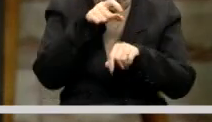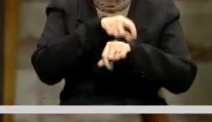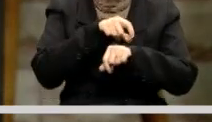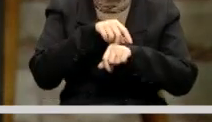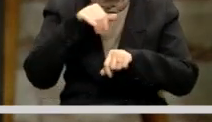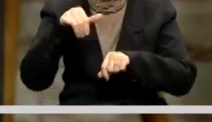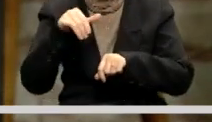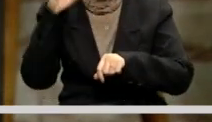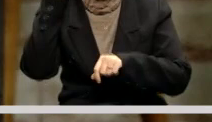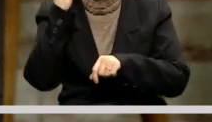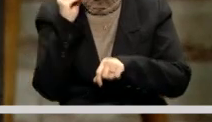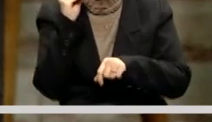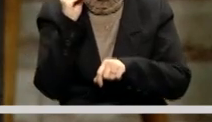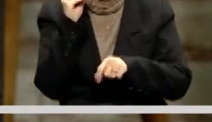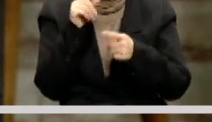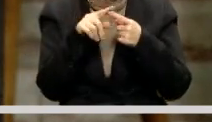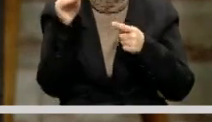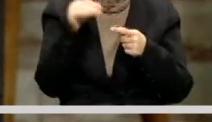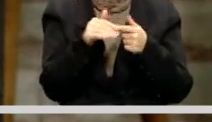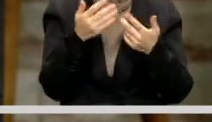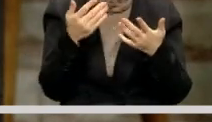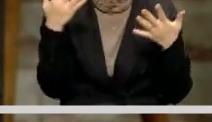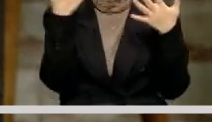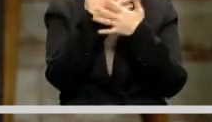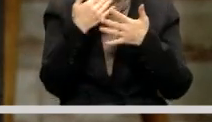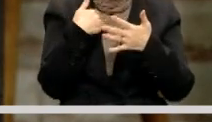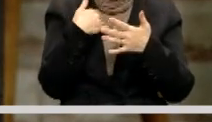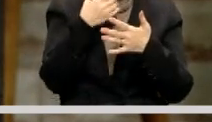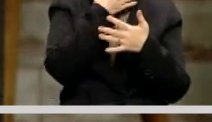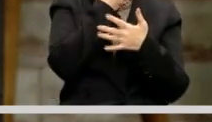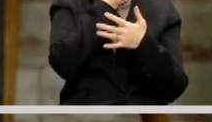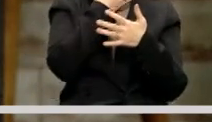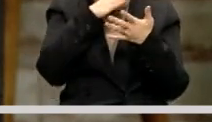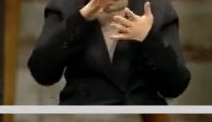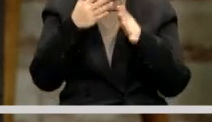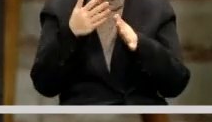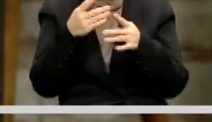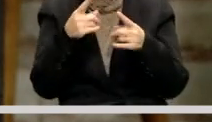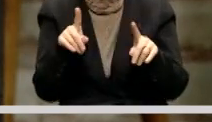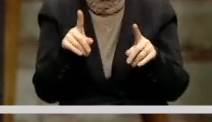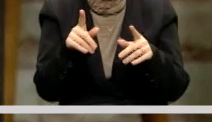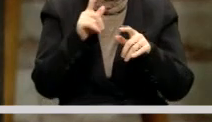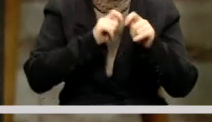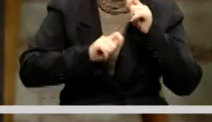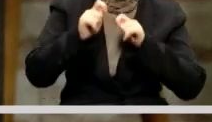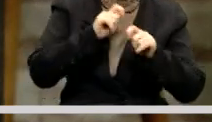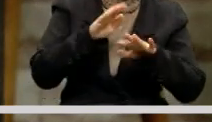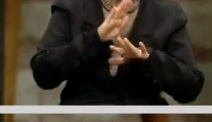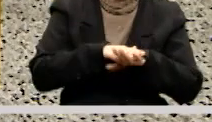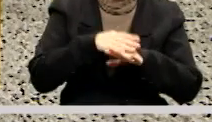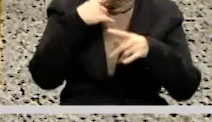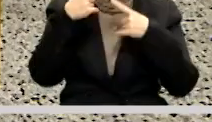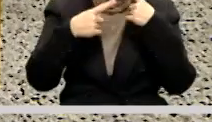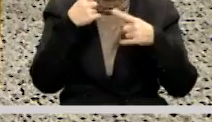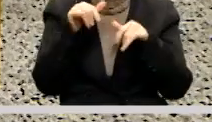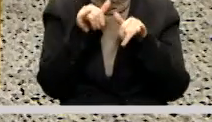eder ve bize getirirler. Gece benim boğazımı sıktı ya da tuhaf hareketler yapıyor. Hı. Vuruyor, kırıyor, bir şeyler yapıyor falan diye. Konuşma da aynı şekilde